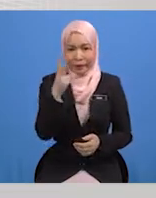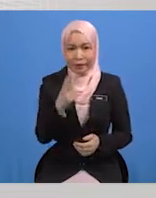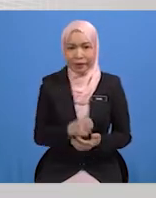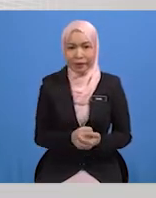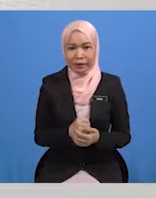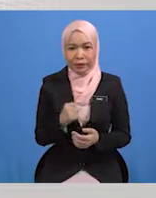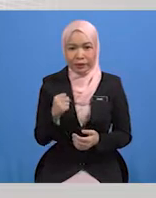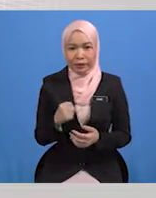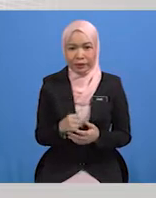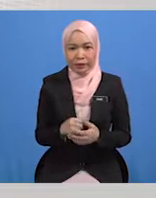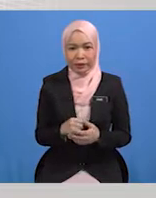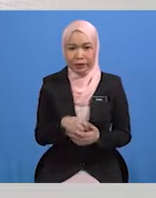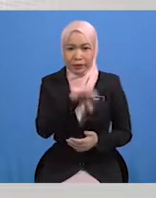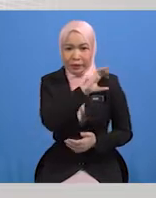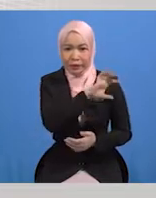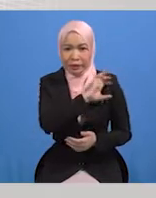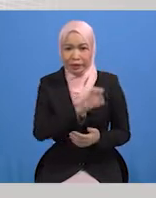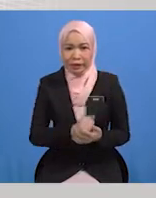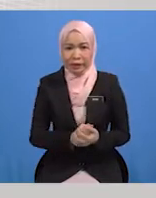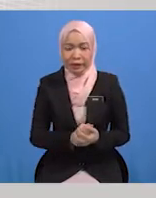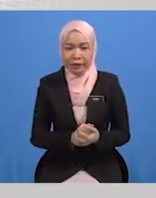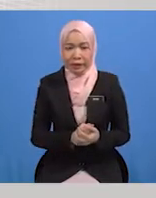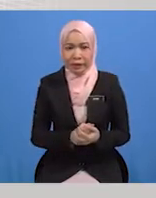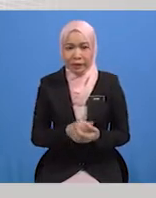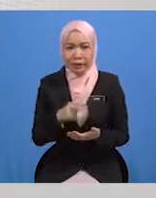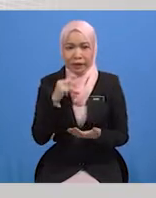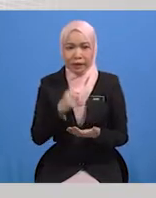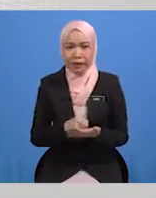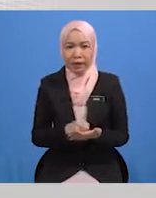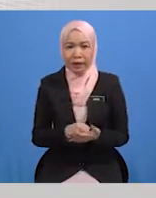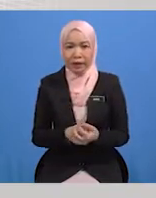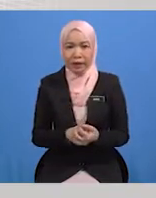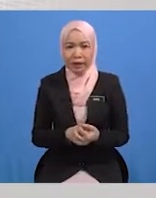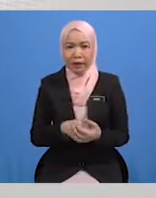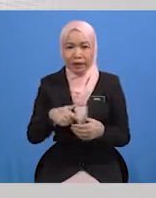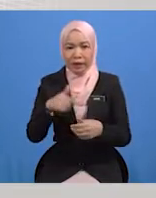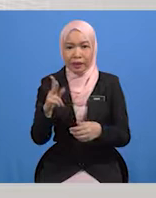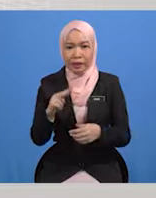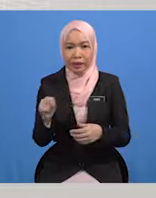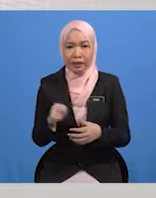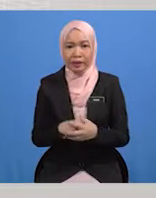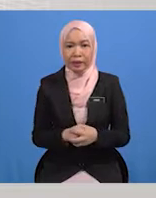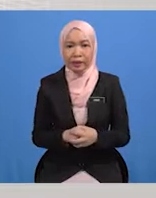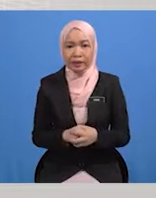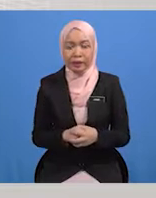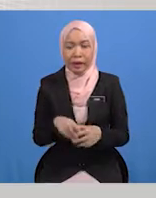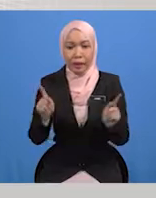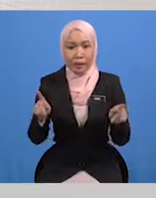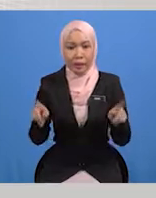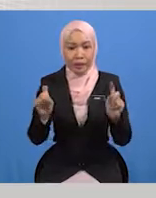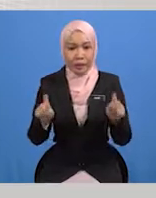Jika soalan berkaitan dengan nilaikan perwatakan Asyah Samiah, para pelajar perlu